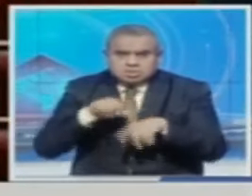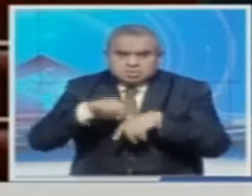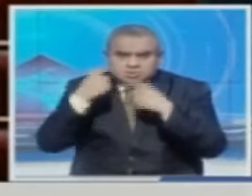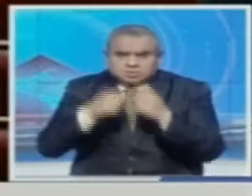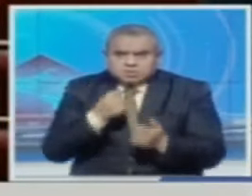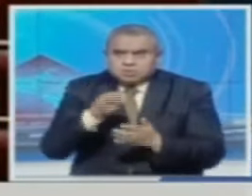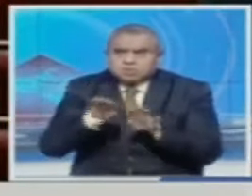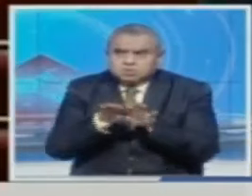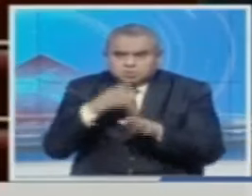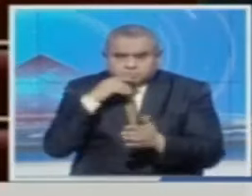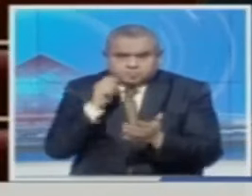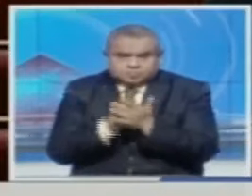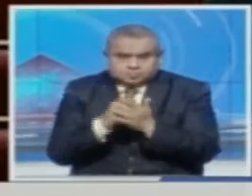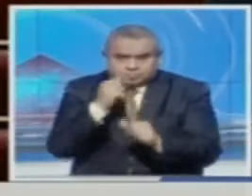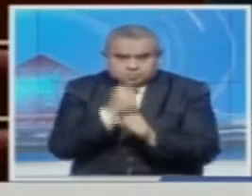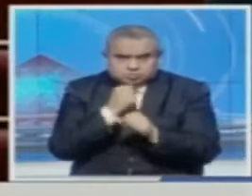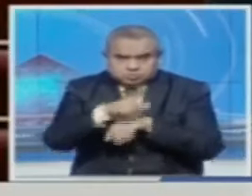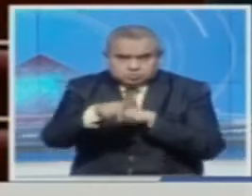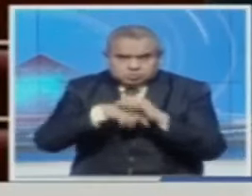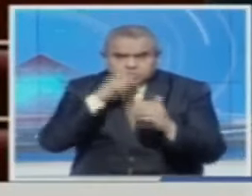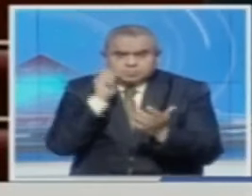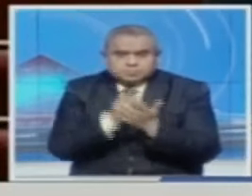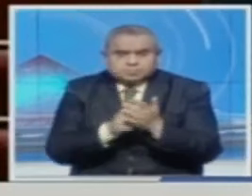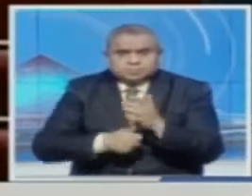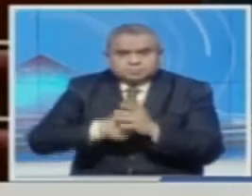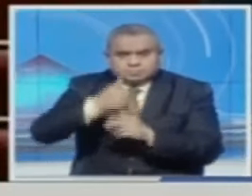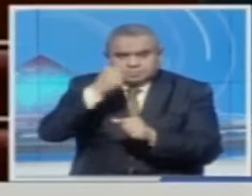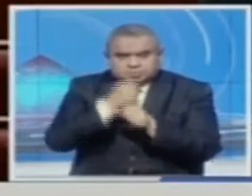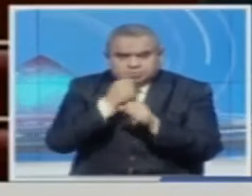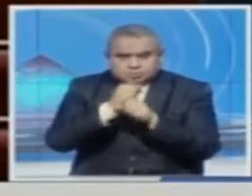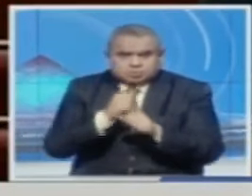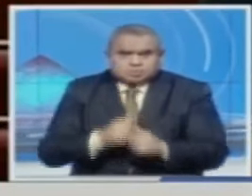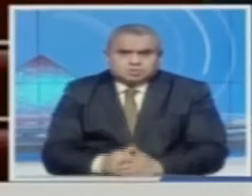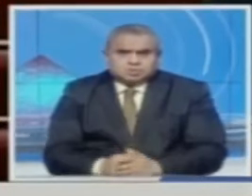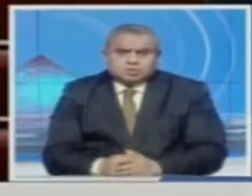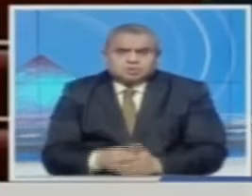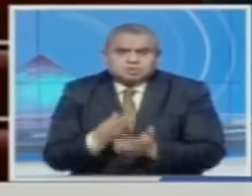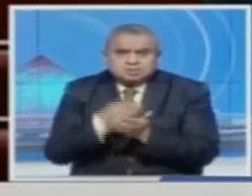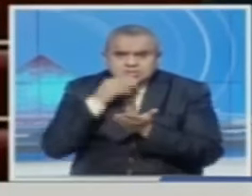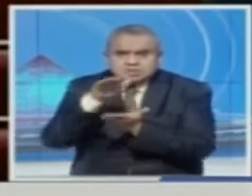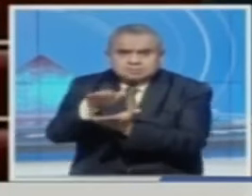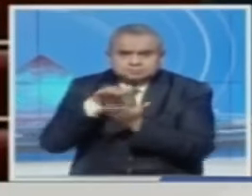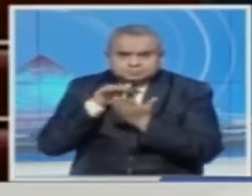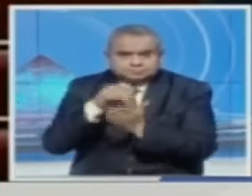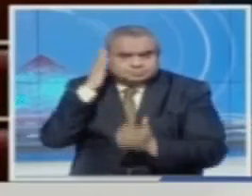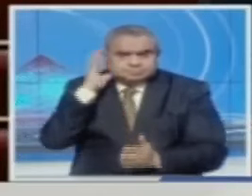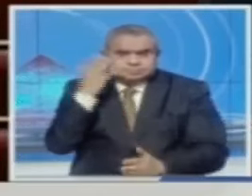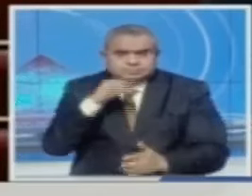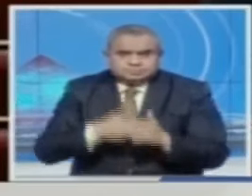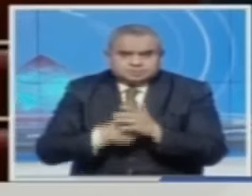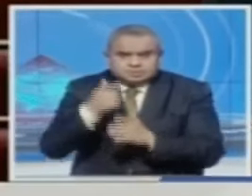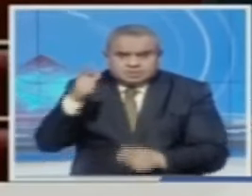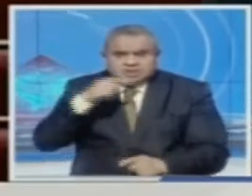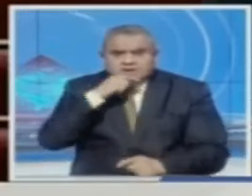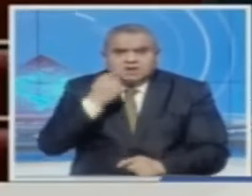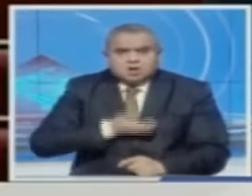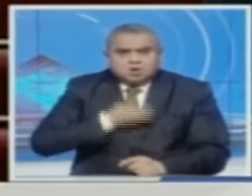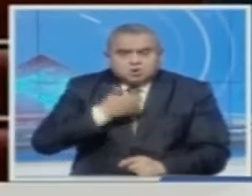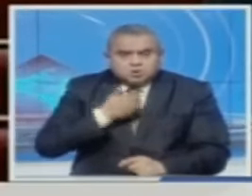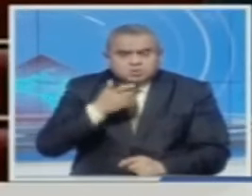وكان نعتمد اعتماد كبير بالنسبة للسلعتين على أوكرانيا وروسيا في ذات